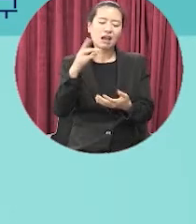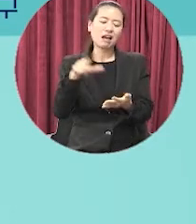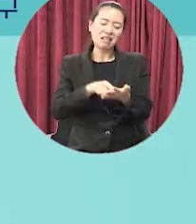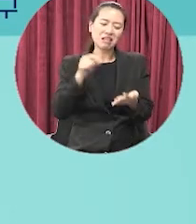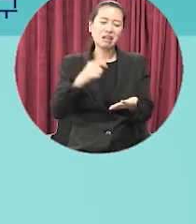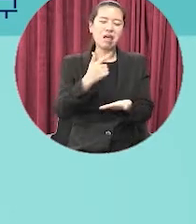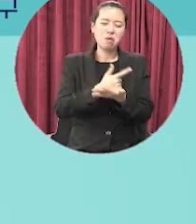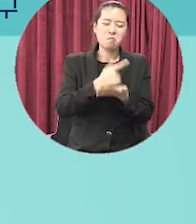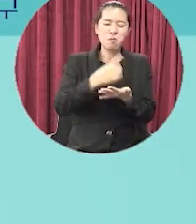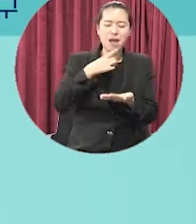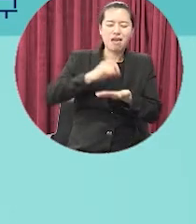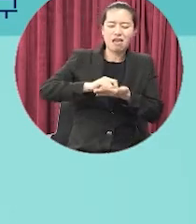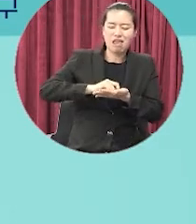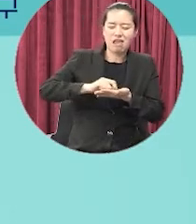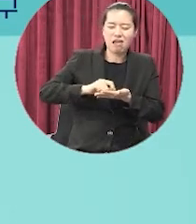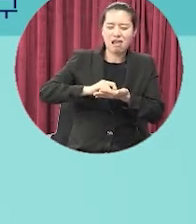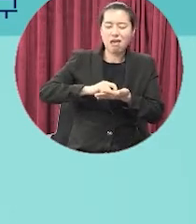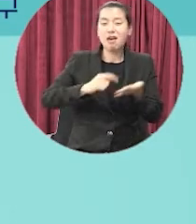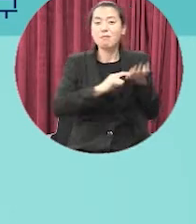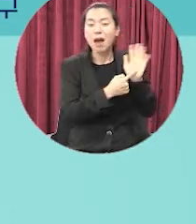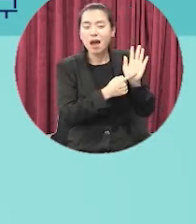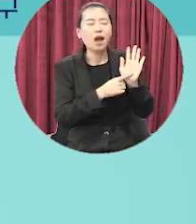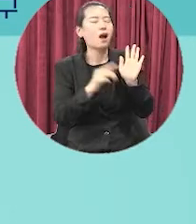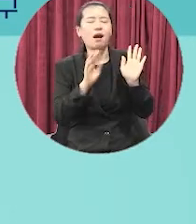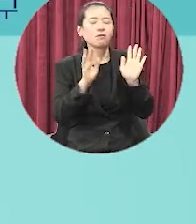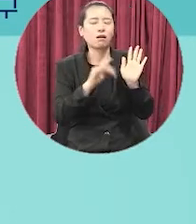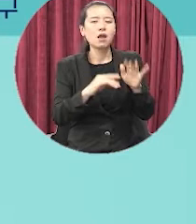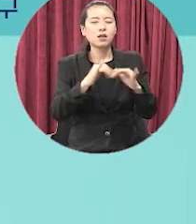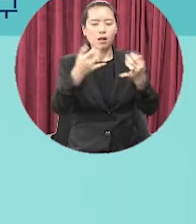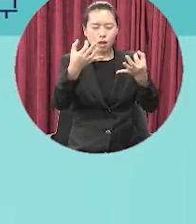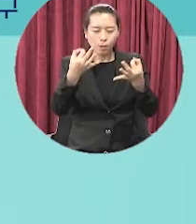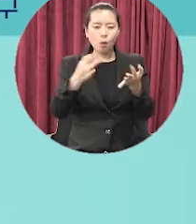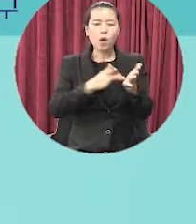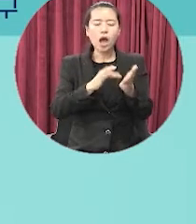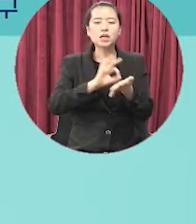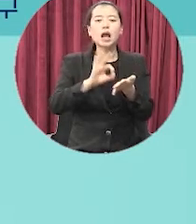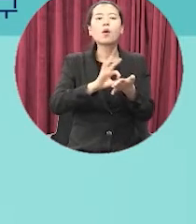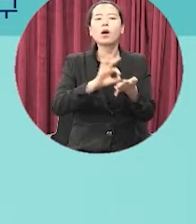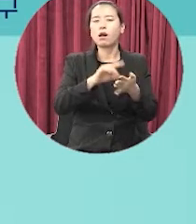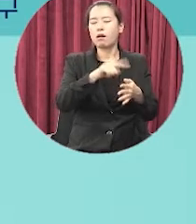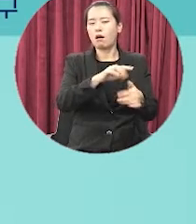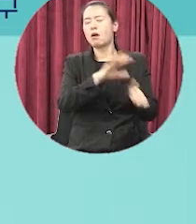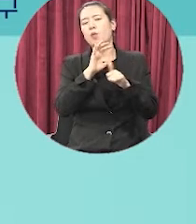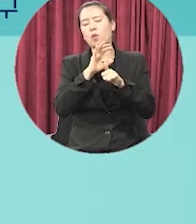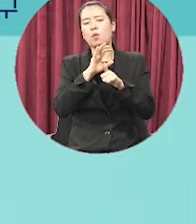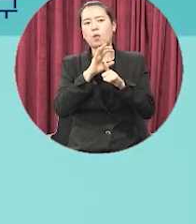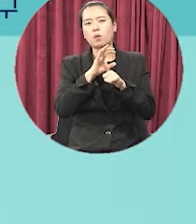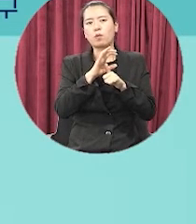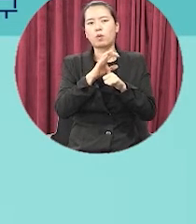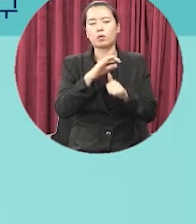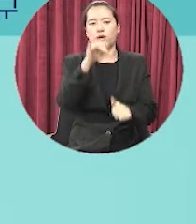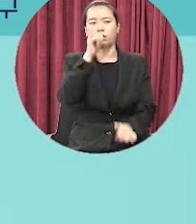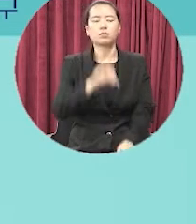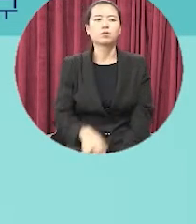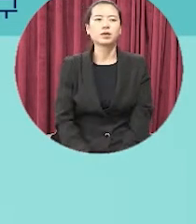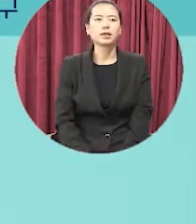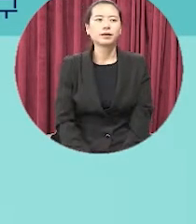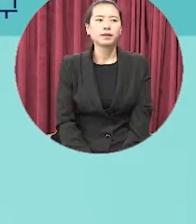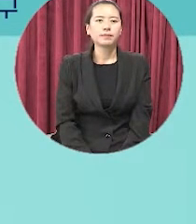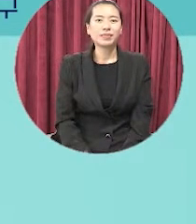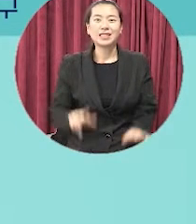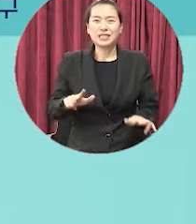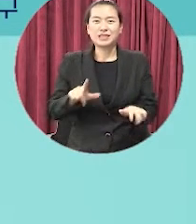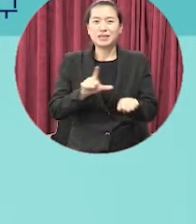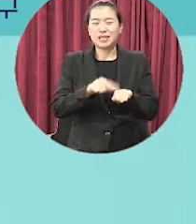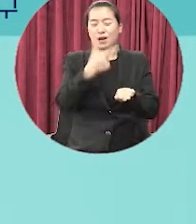것만이 아니고 실 3기에서 굉장히 강 4 각 임팩트를 가지고 있다는 것들을 보여주는 좋은 실례라고 할 수 있을 것 같구요 그 이후에 제가 뭐 시간이